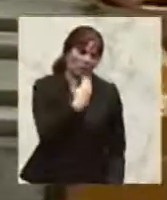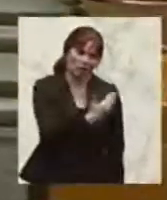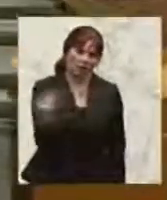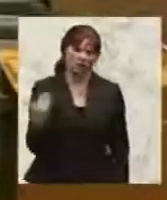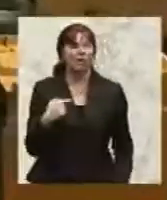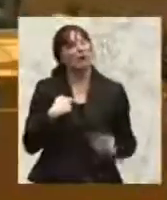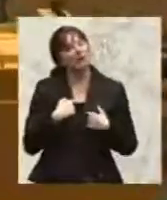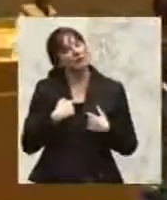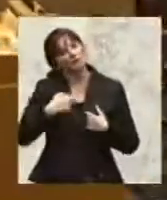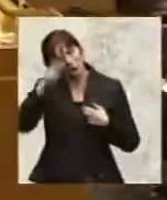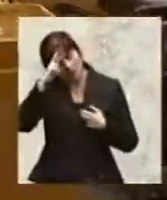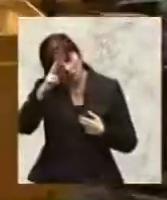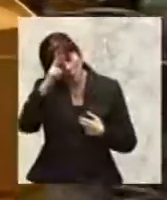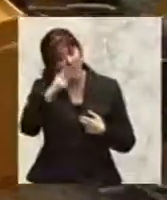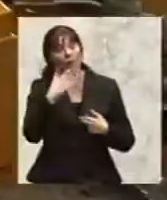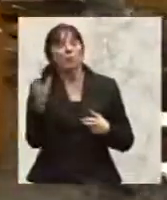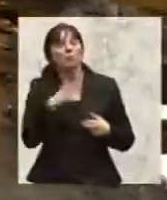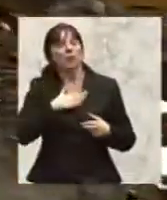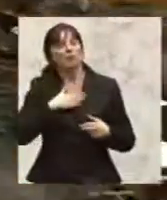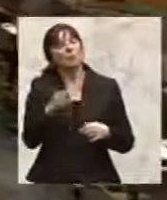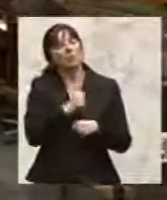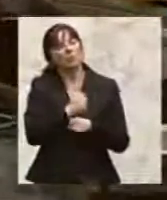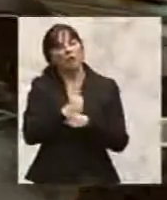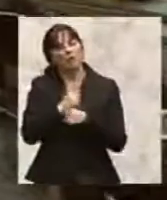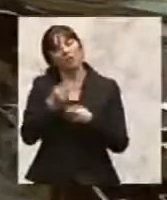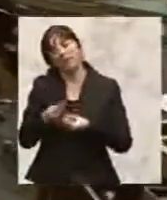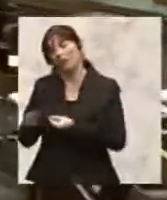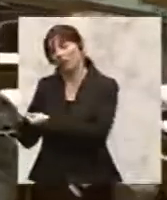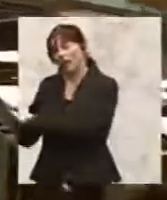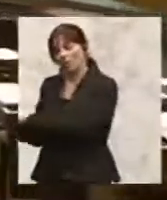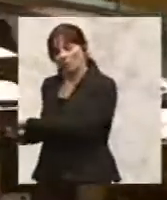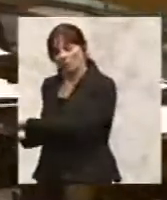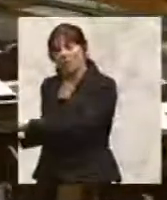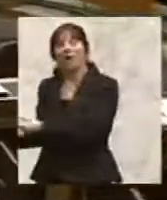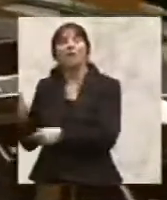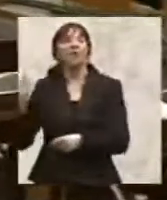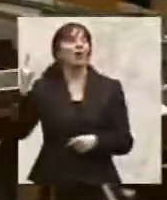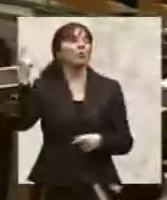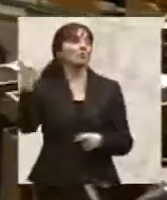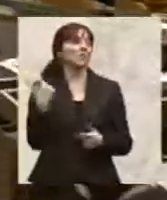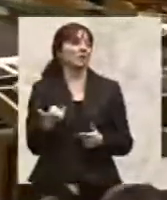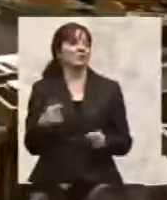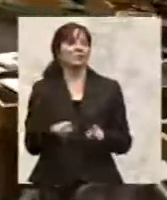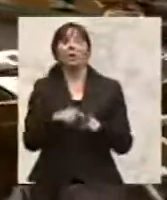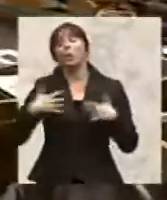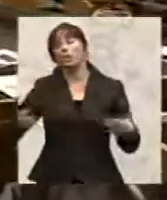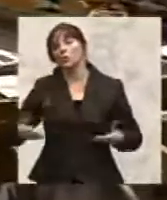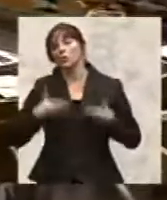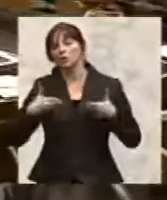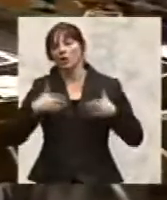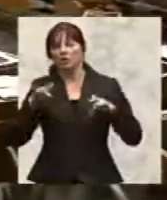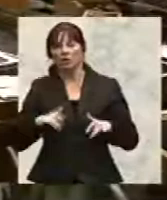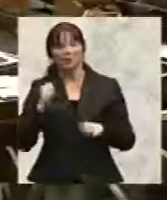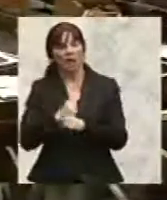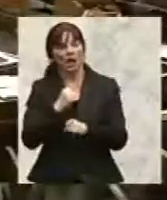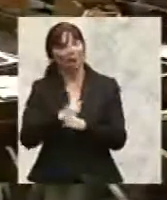gerne an die Mitarbeiterinnen und Mitarbeiter des Rechnungshofes weiter, weil sie gerade durch ihr Engagement, durch ihre Freude an der Arbeit und auch die Qualität ihrer